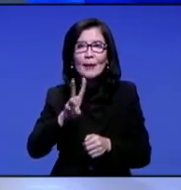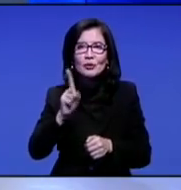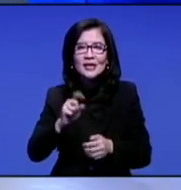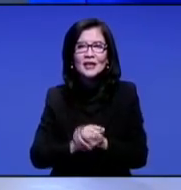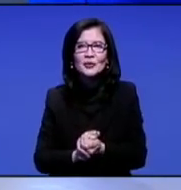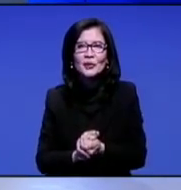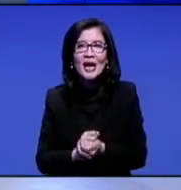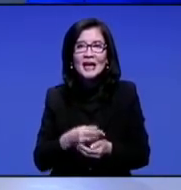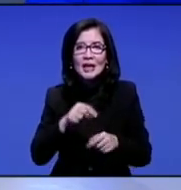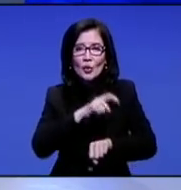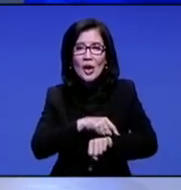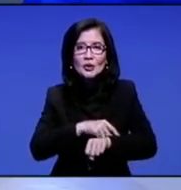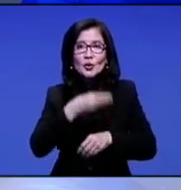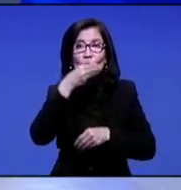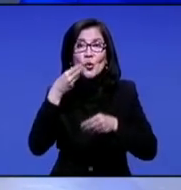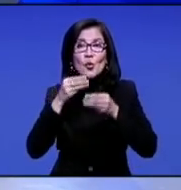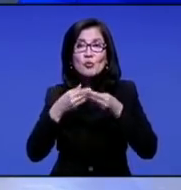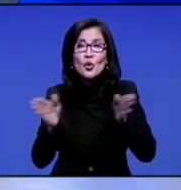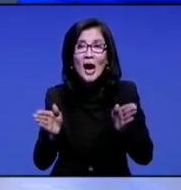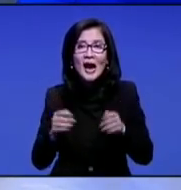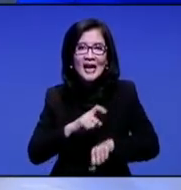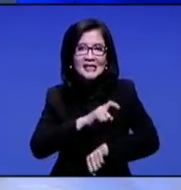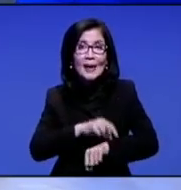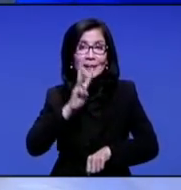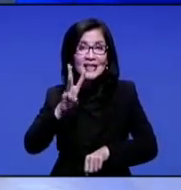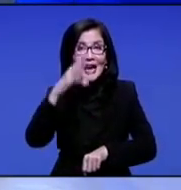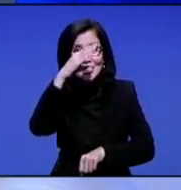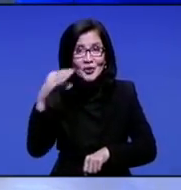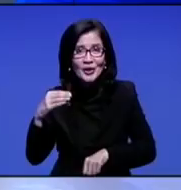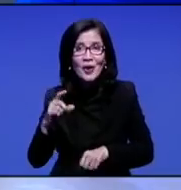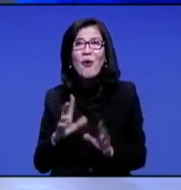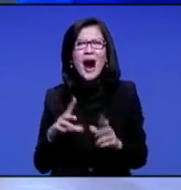dan waktu berbuka jatuh pada pukul 3 sore. Wah, cepat sekali ya.